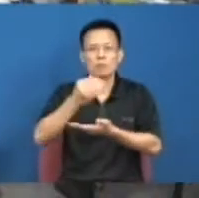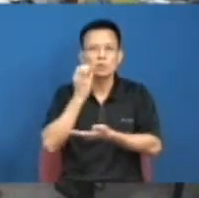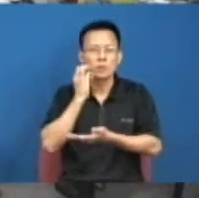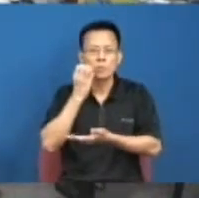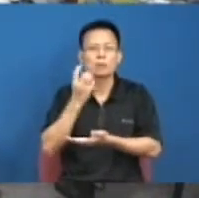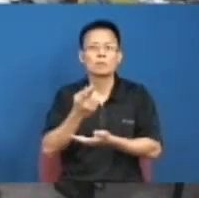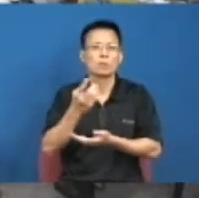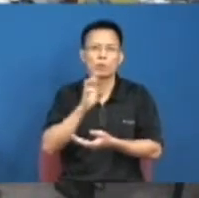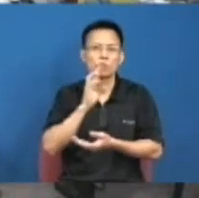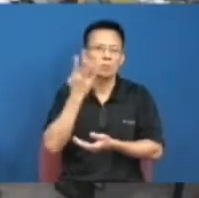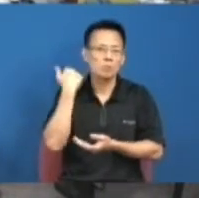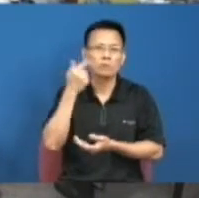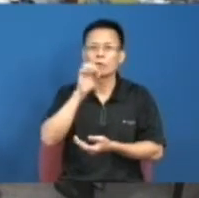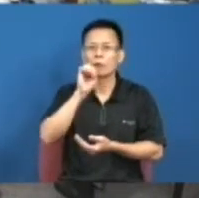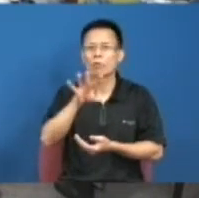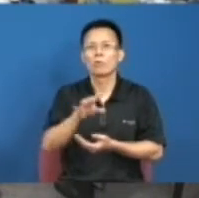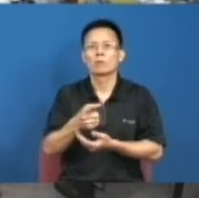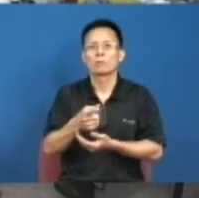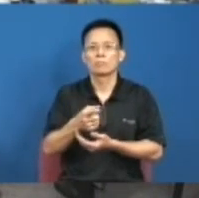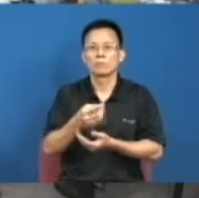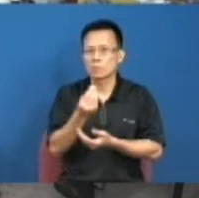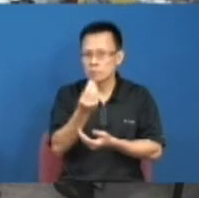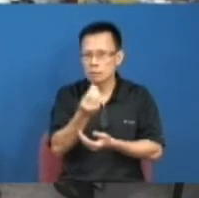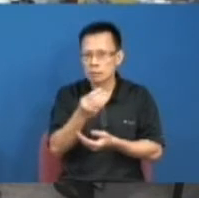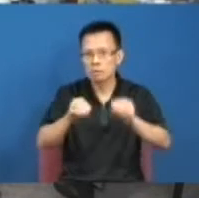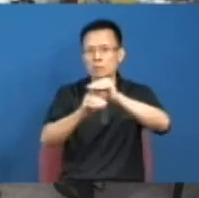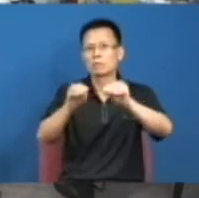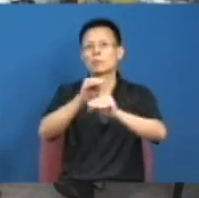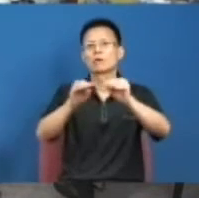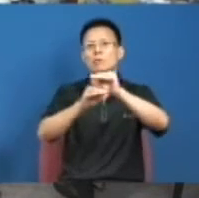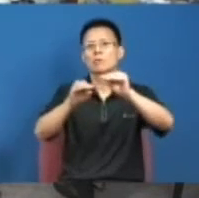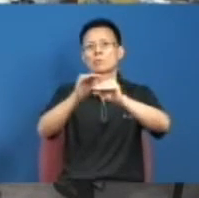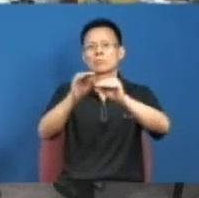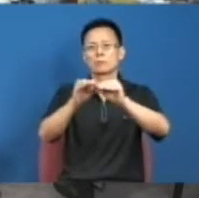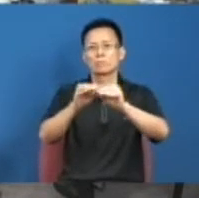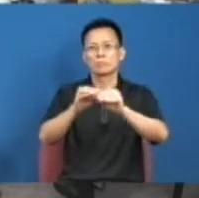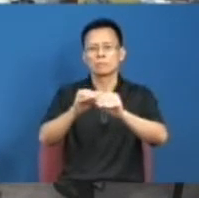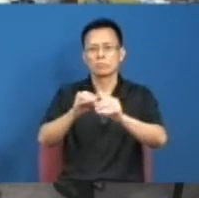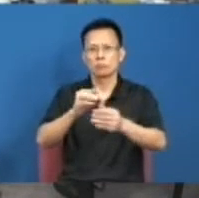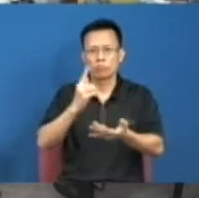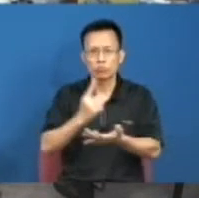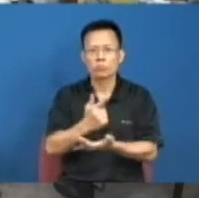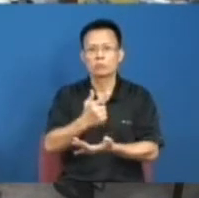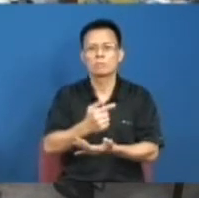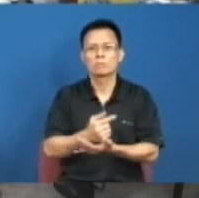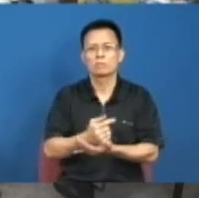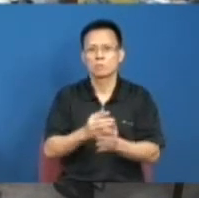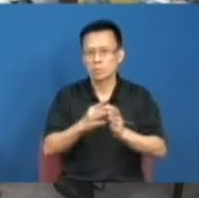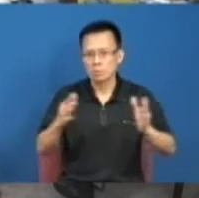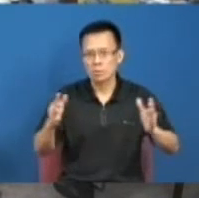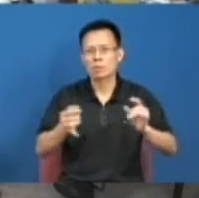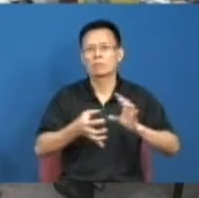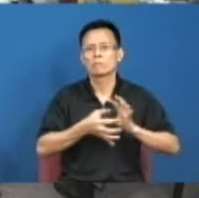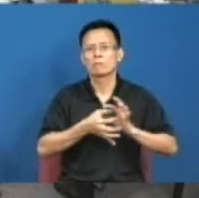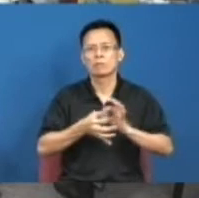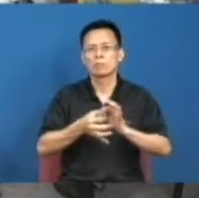如我剛才所說的呢，跟質素起樓的質素呢是很大關係，照計